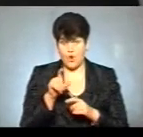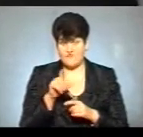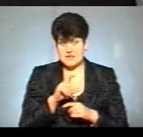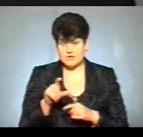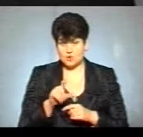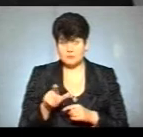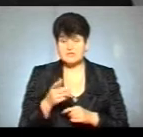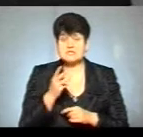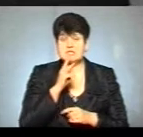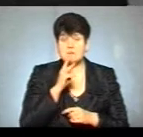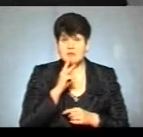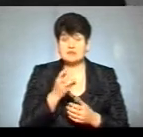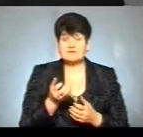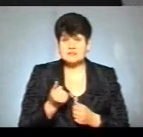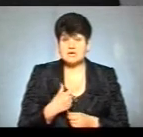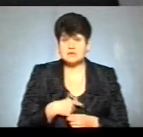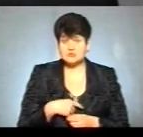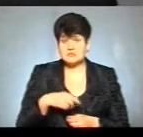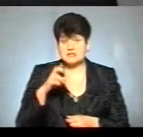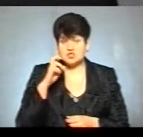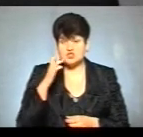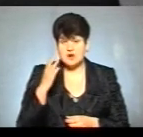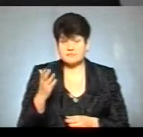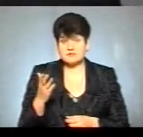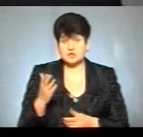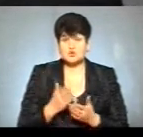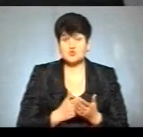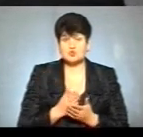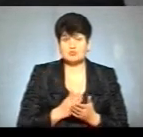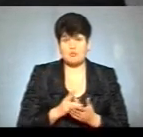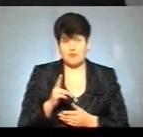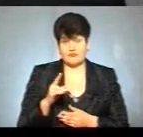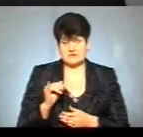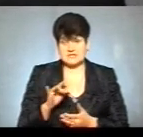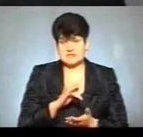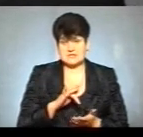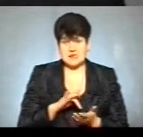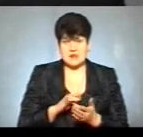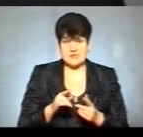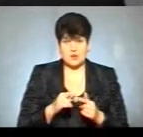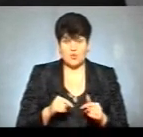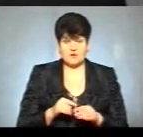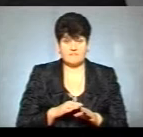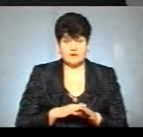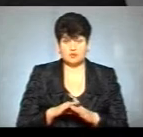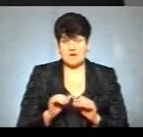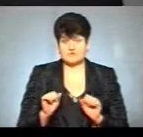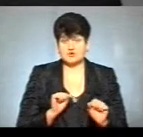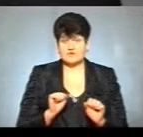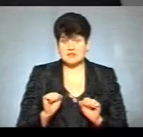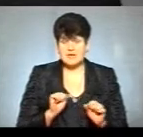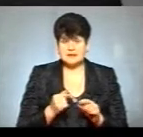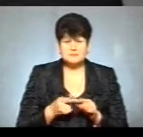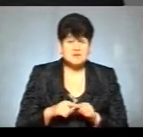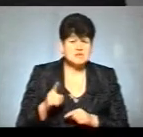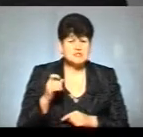які заробітні плати взяли собі державні службовці центральних органів виконавчої влади. Це